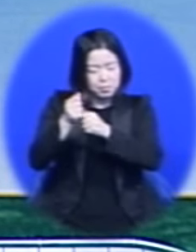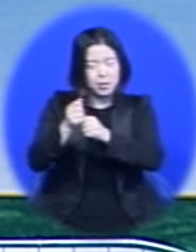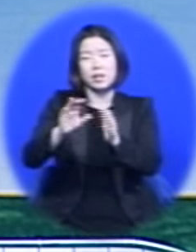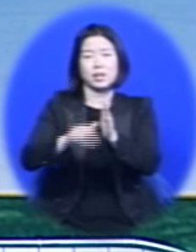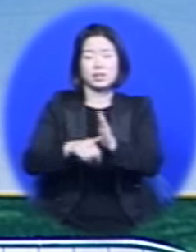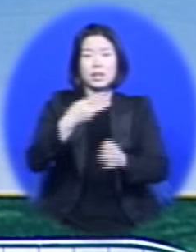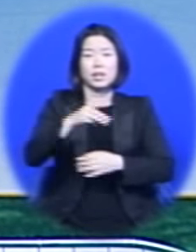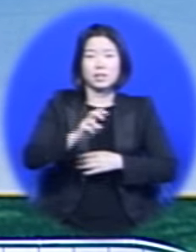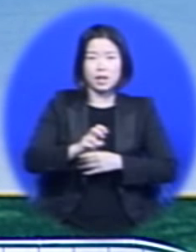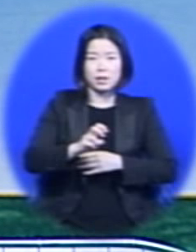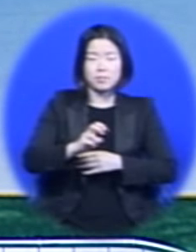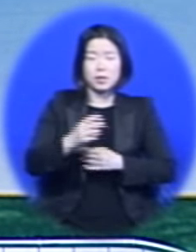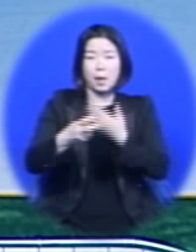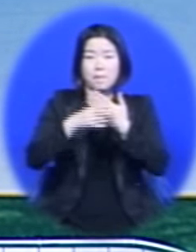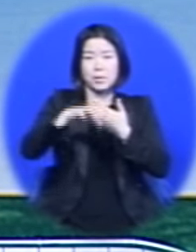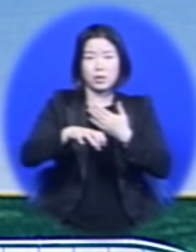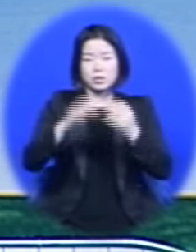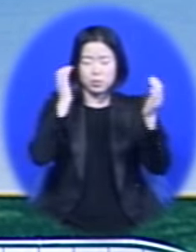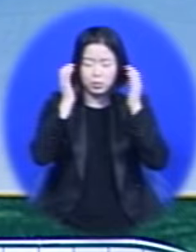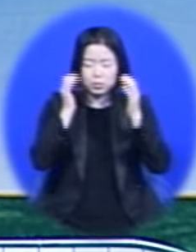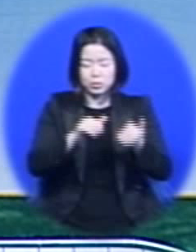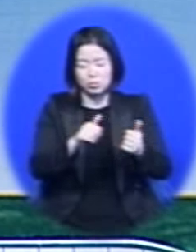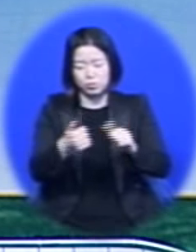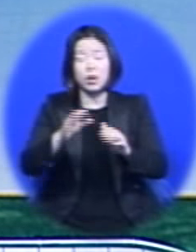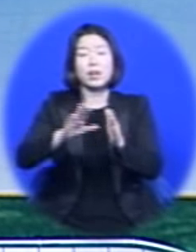그 탐이 병원에서 고통 속에 죽어가고 있을 때